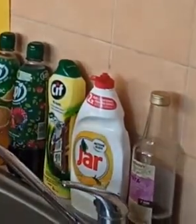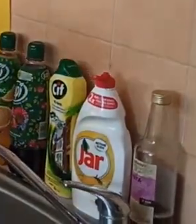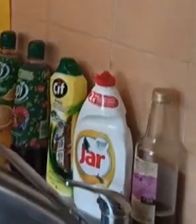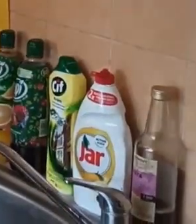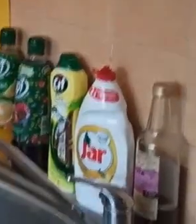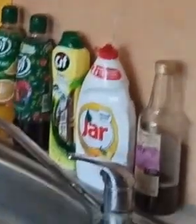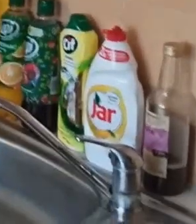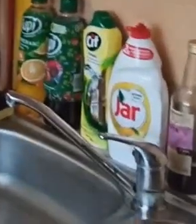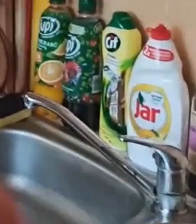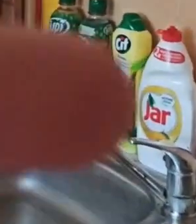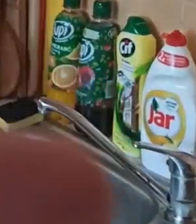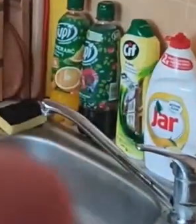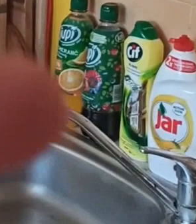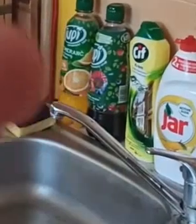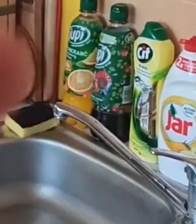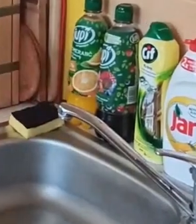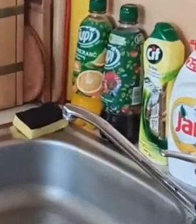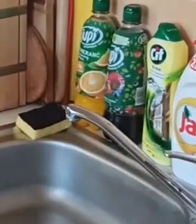Počkej, co říkají, klapka.